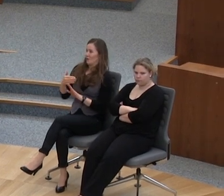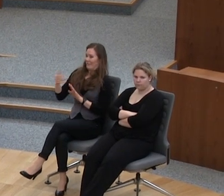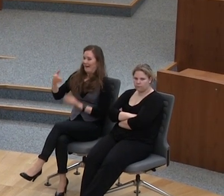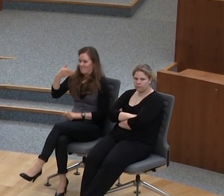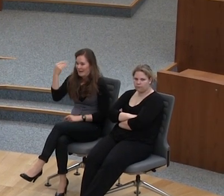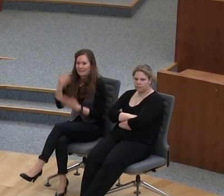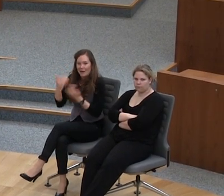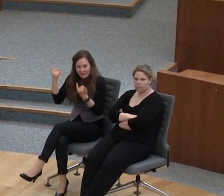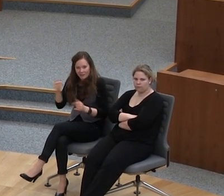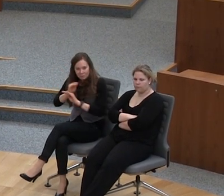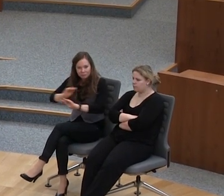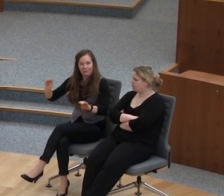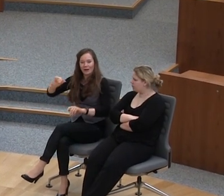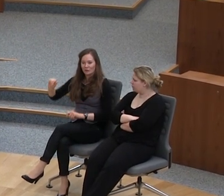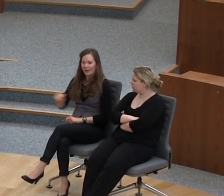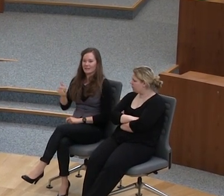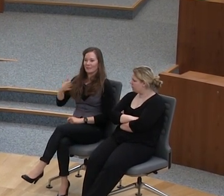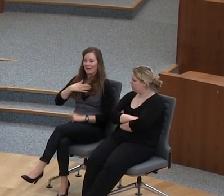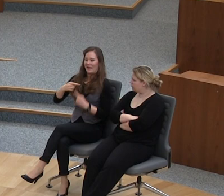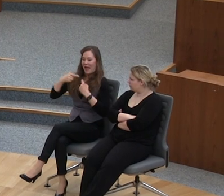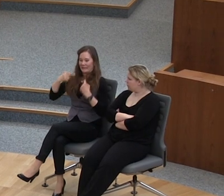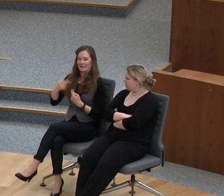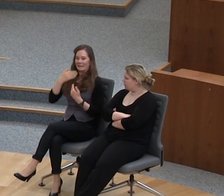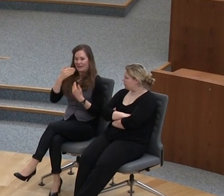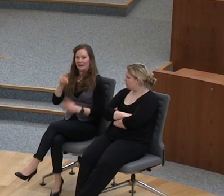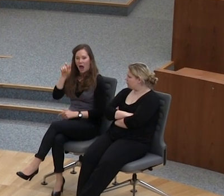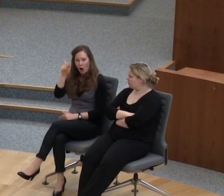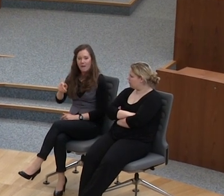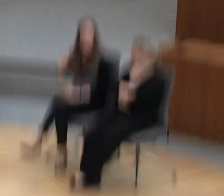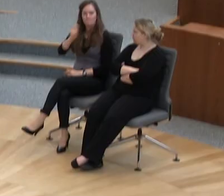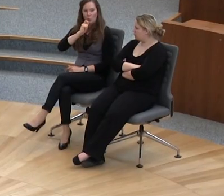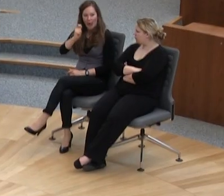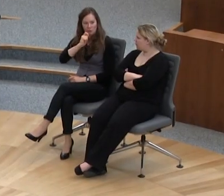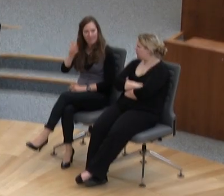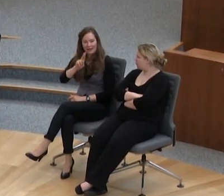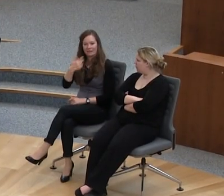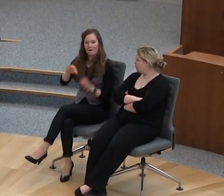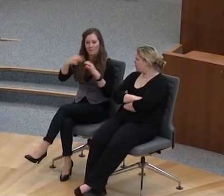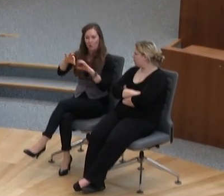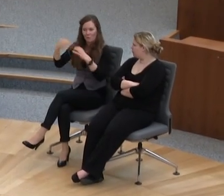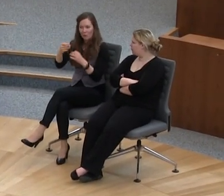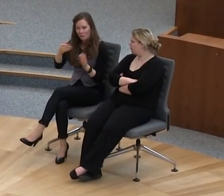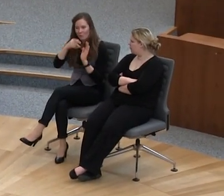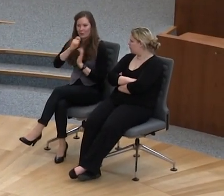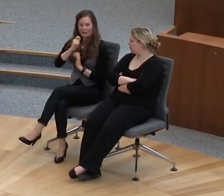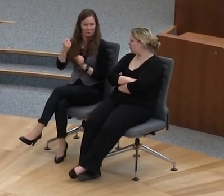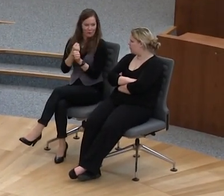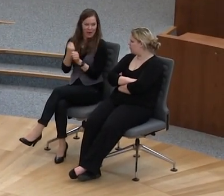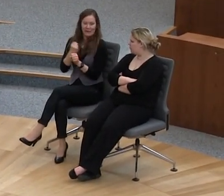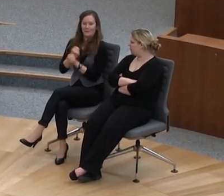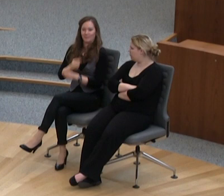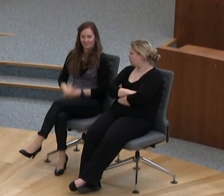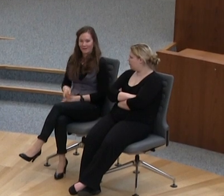vergesse, erstmal meinen ganz, ganz herzlichen Dank an die Moderatoren und Moderatorinnen in den